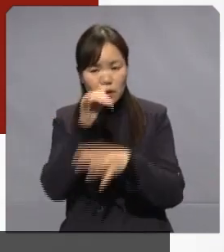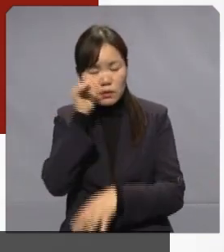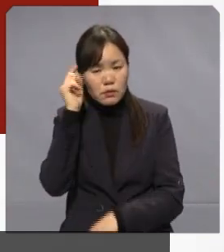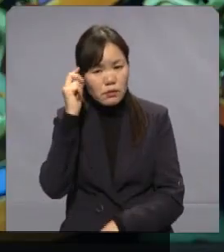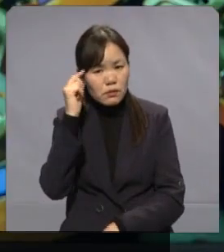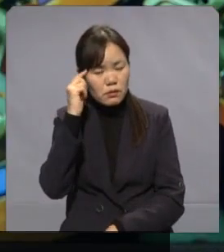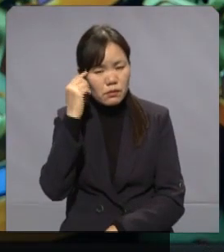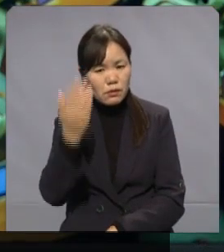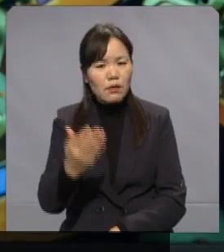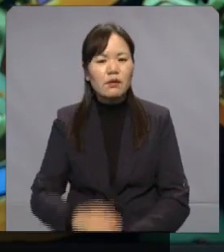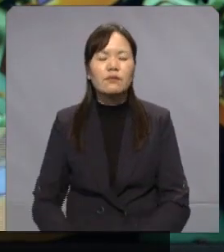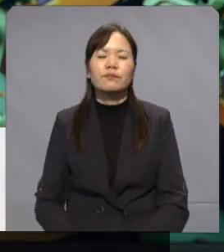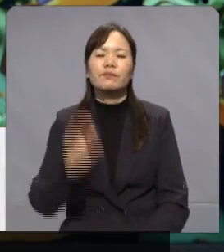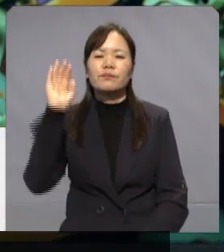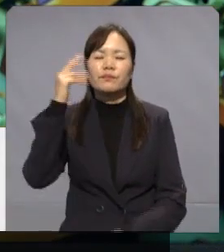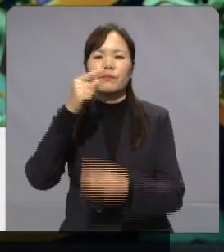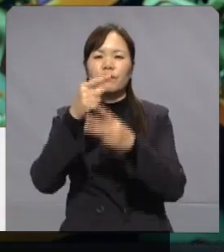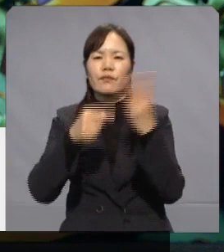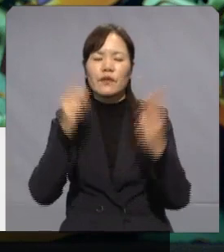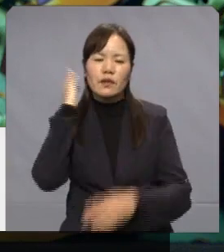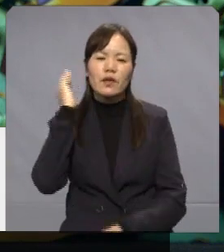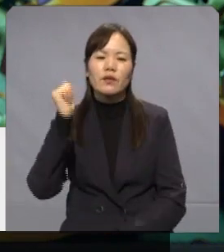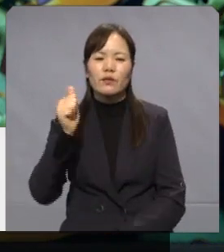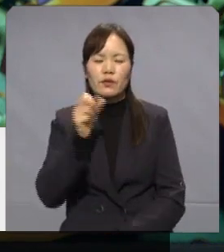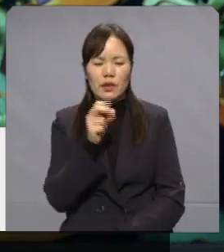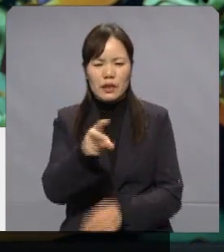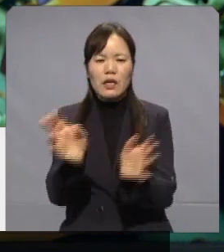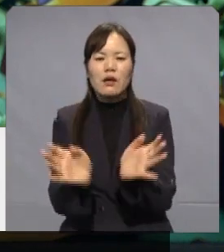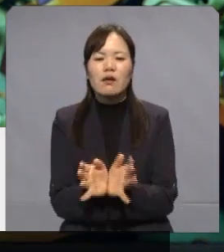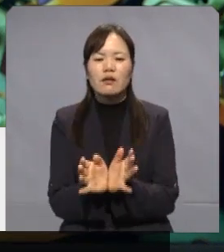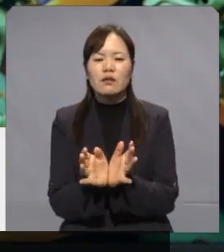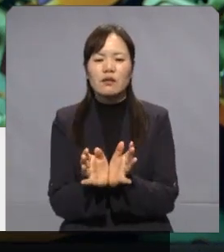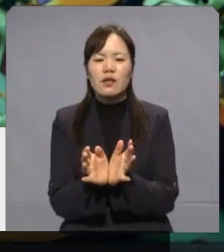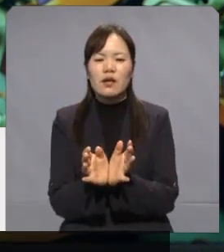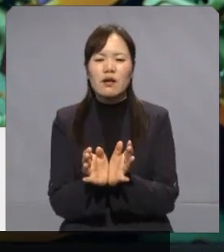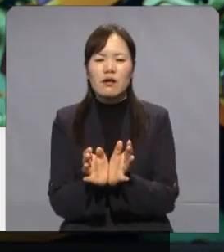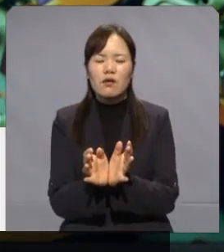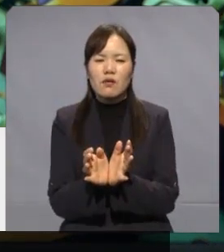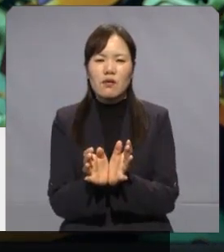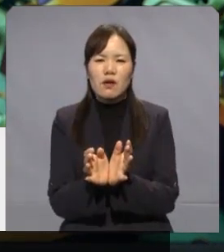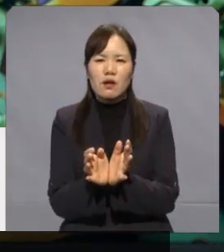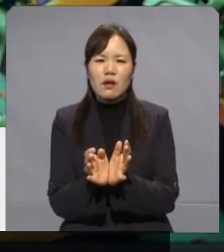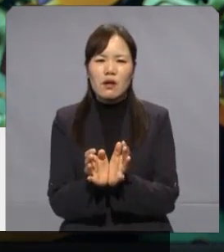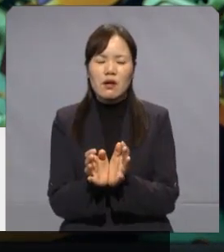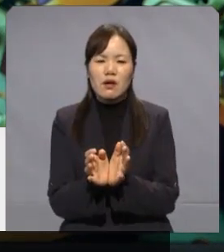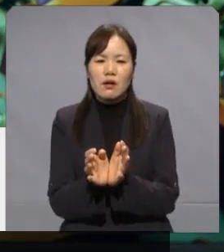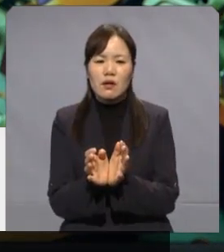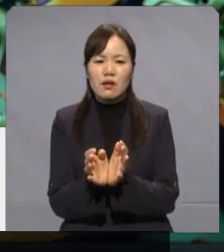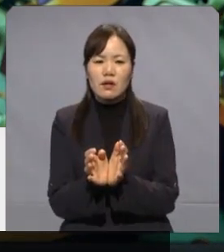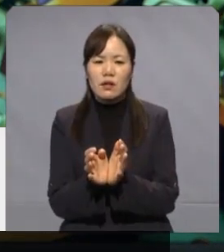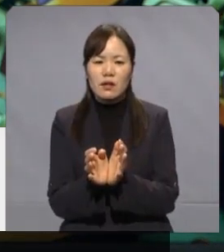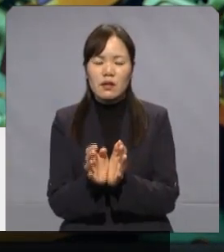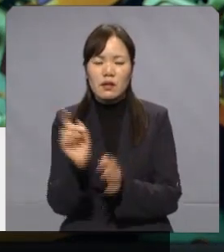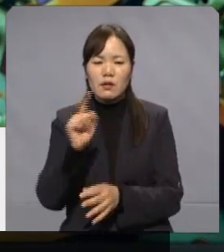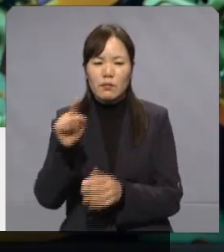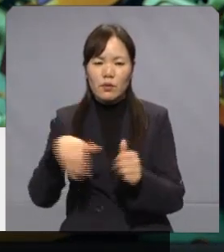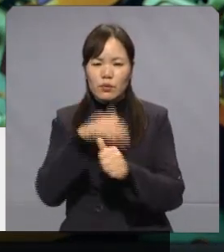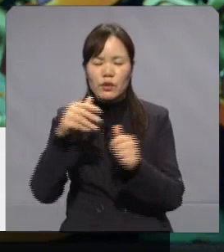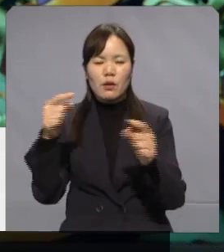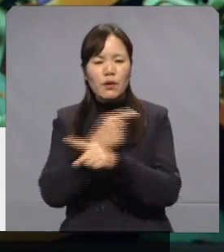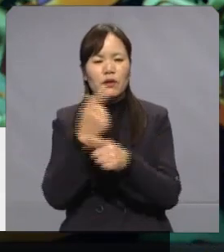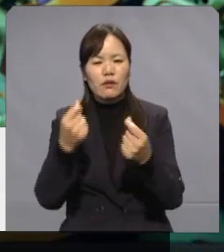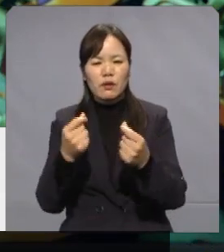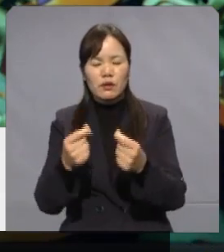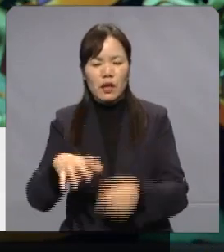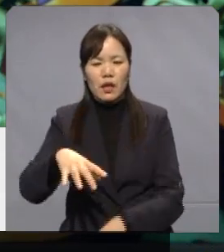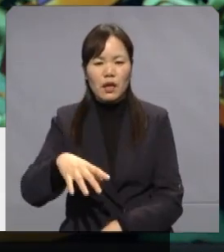최근에 윤석열 대통령이 여당과의 이 스탠스가 바뀌었다고 봅니다. 예. 임기 초반만 하더라도 소위